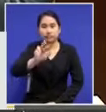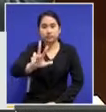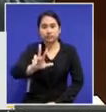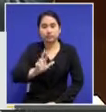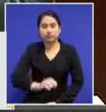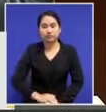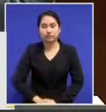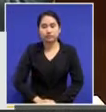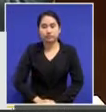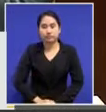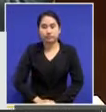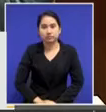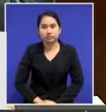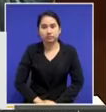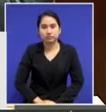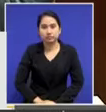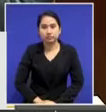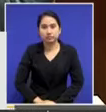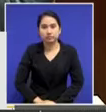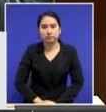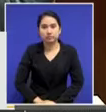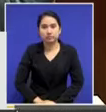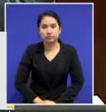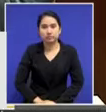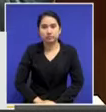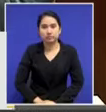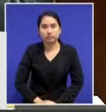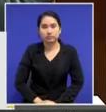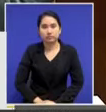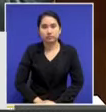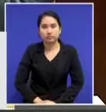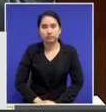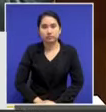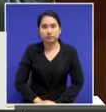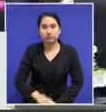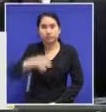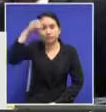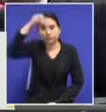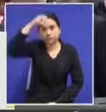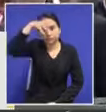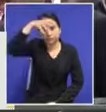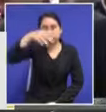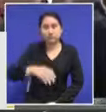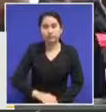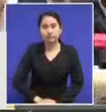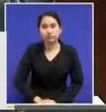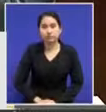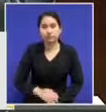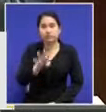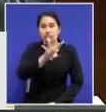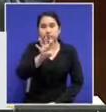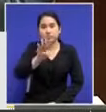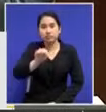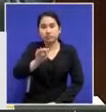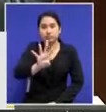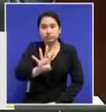443นายรังสรรค์มณีรัตน ์นายธนาธรจึงรุ่งเรืองกิจครับ